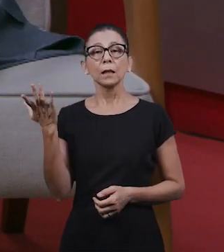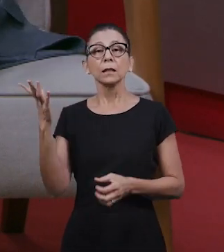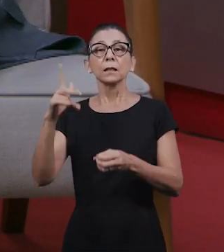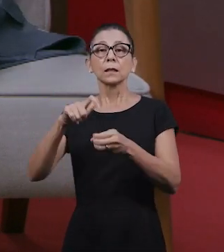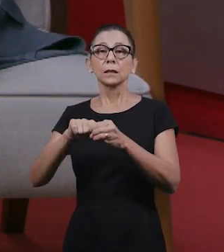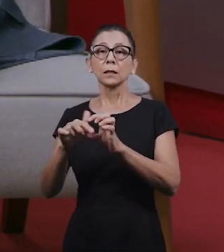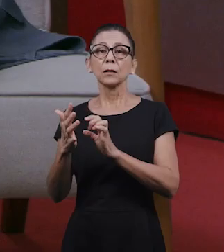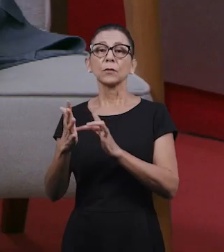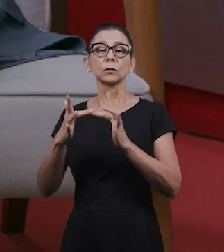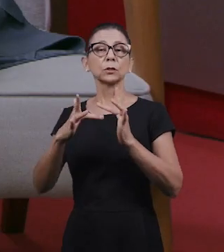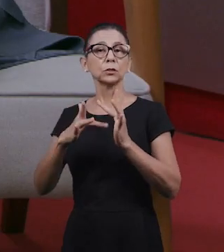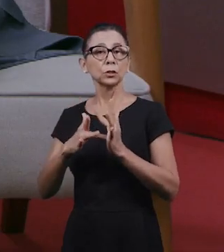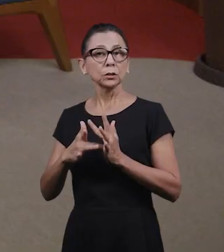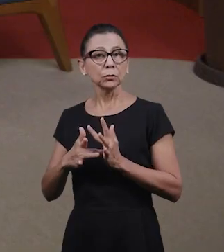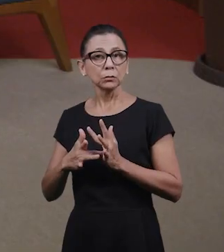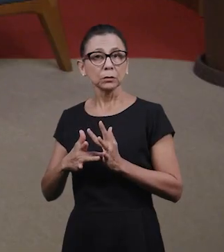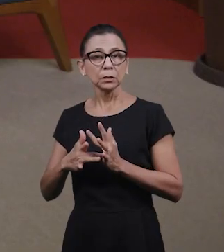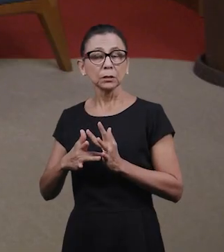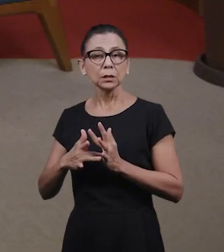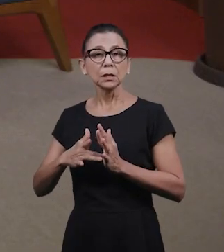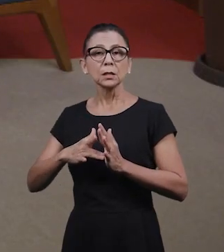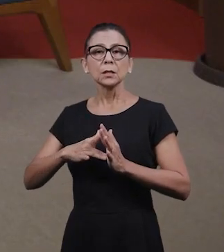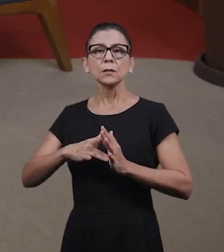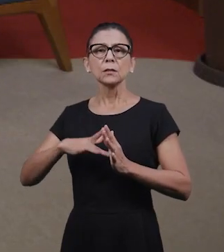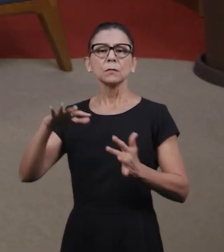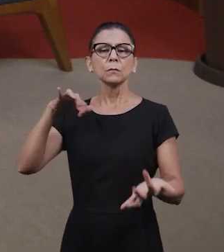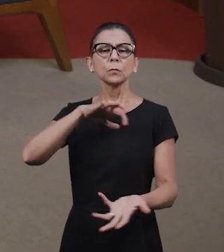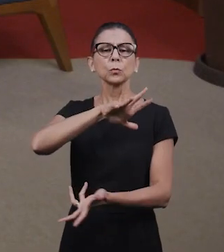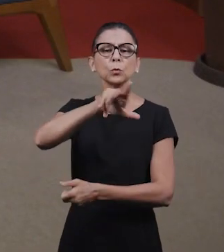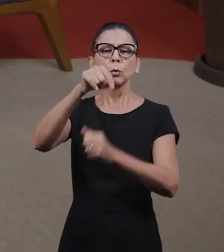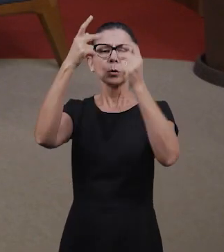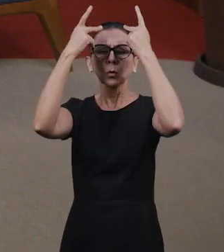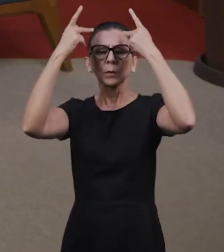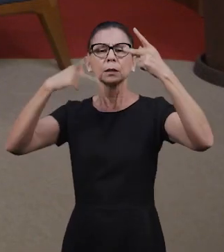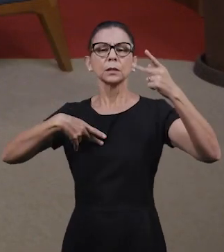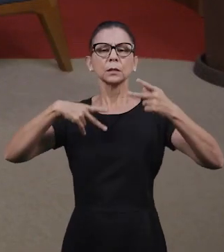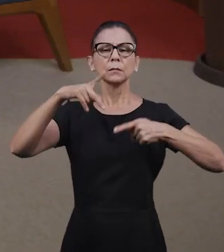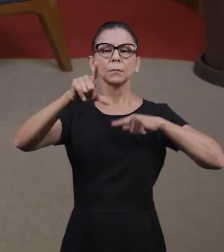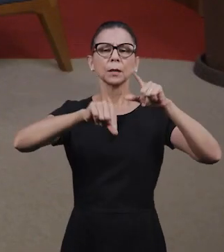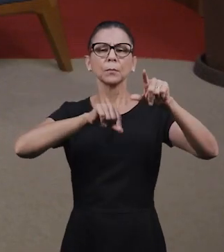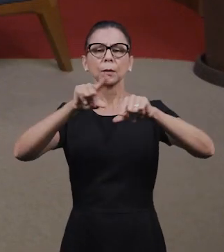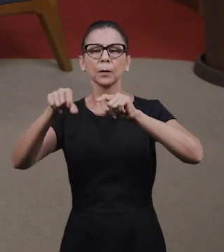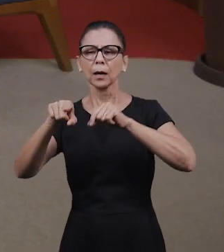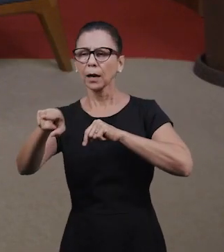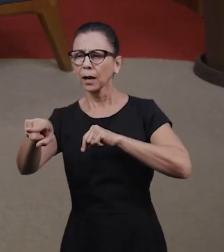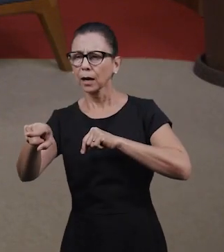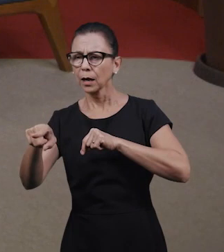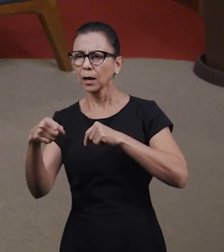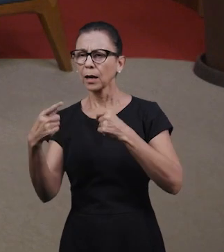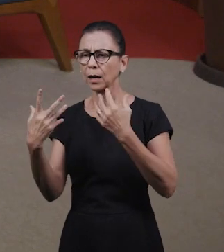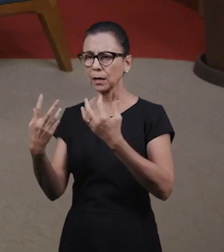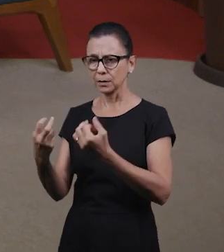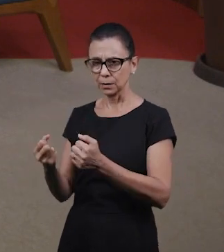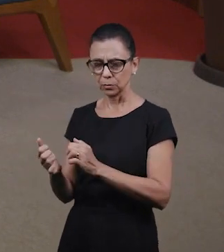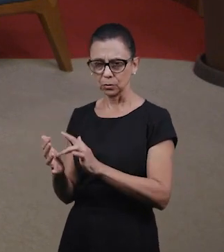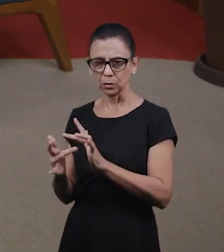est allé rassembler et s'est choisi, c'est ce qu'il a très bien dit. Et ceux qui ont accepté, ils sont restés fidèles dans